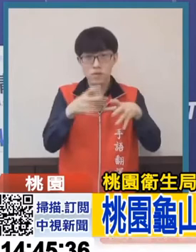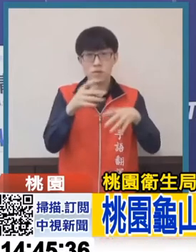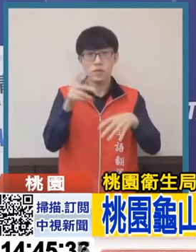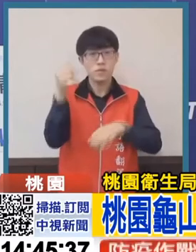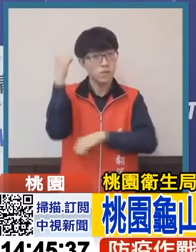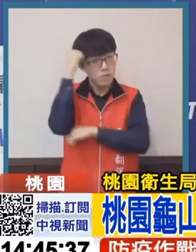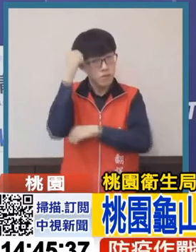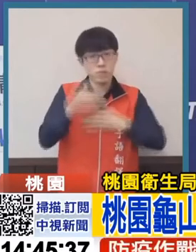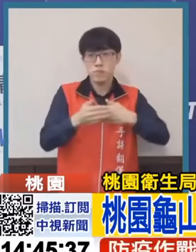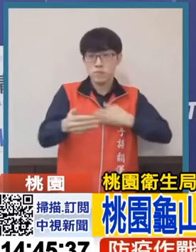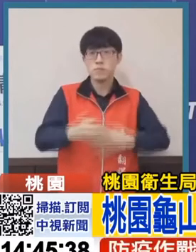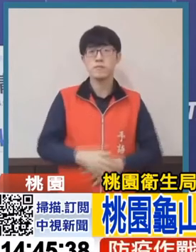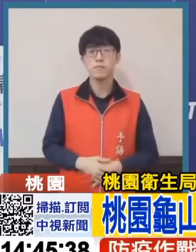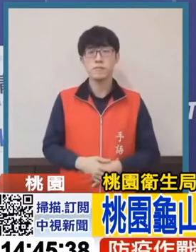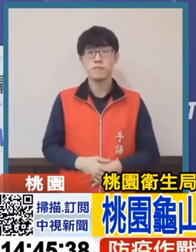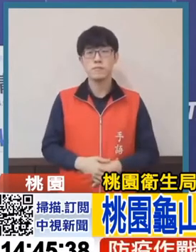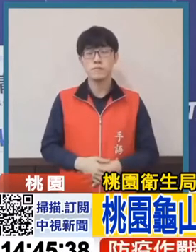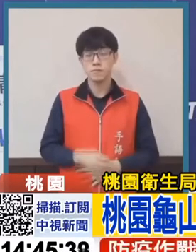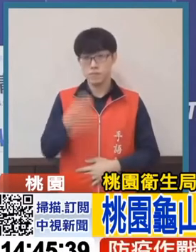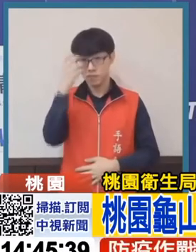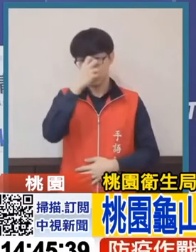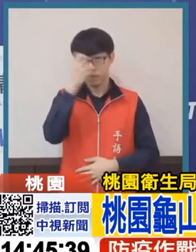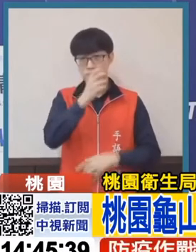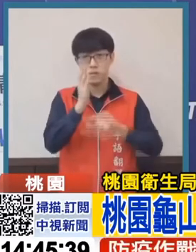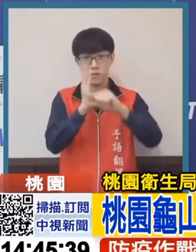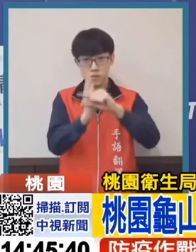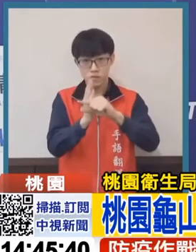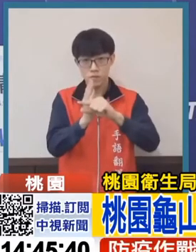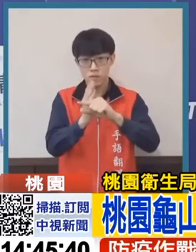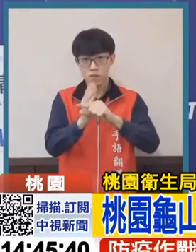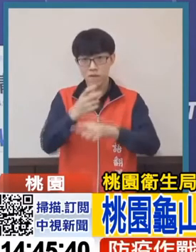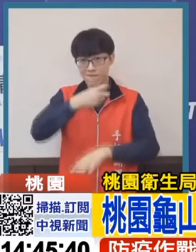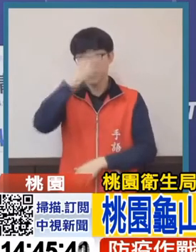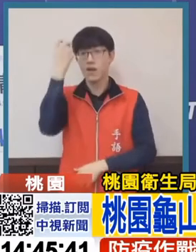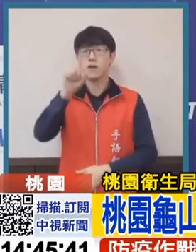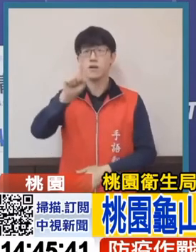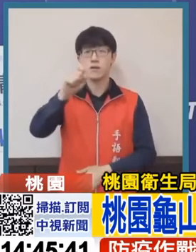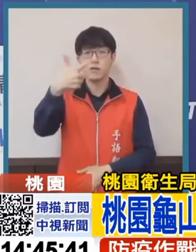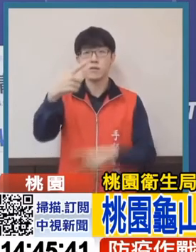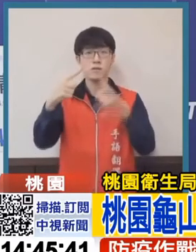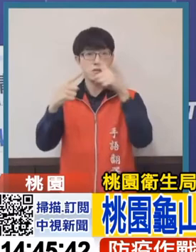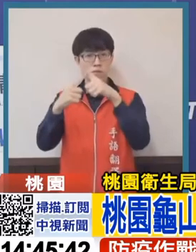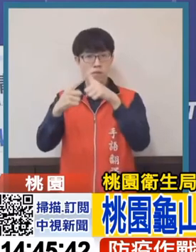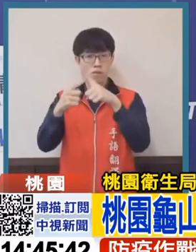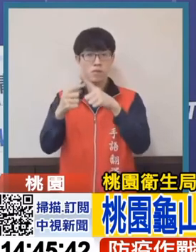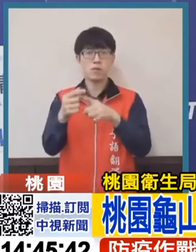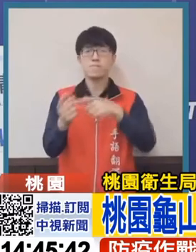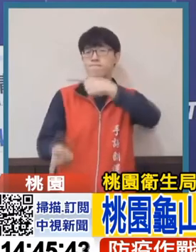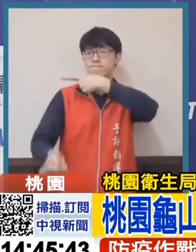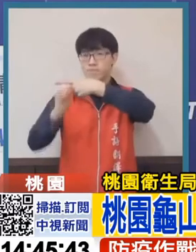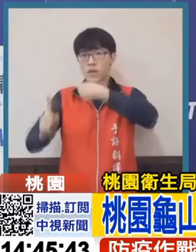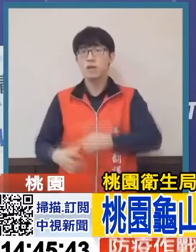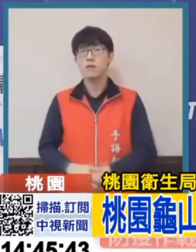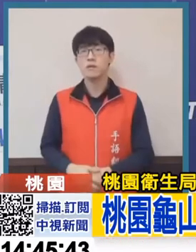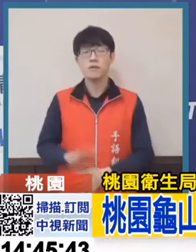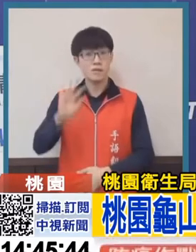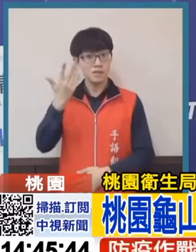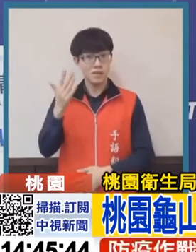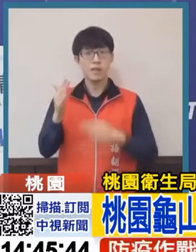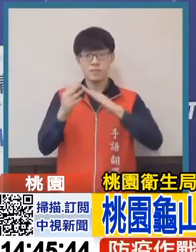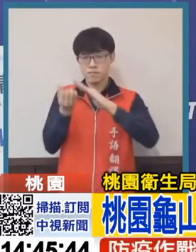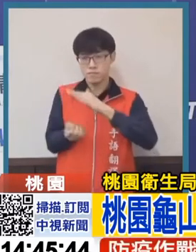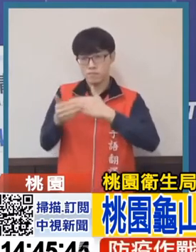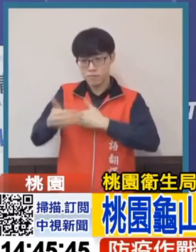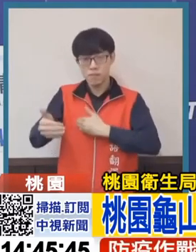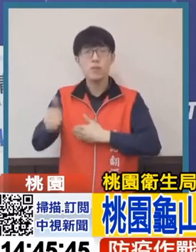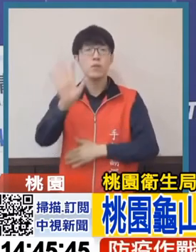离。那在这个采检过程当中，有16位是阳性。那不过也是我们框列居隔当中的确